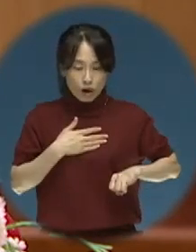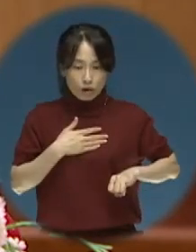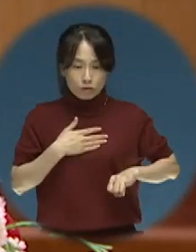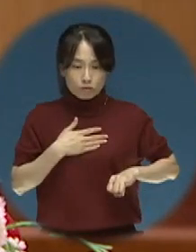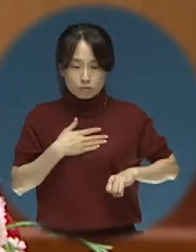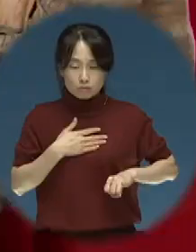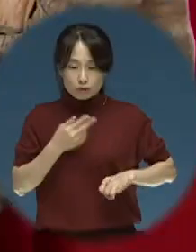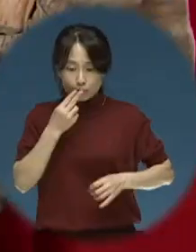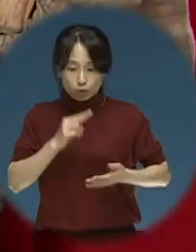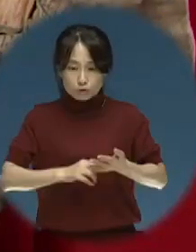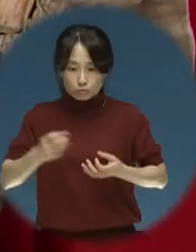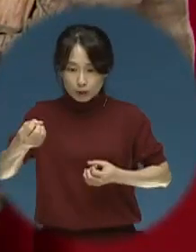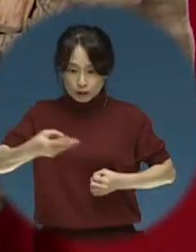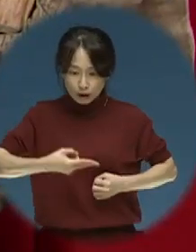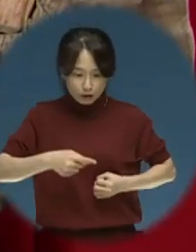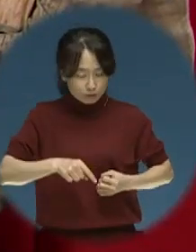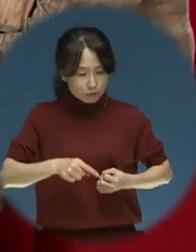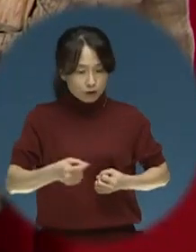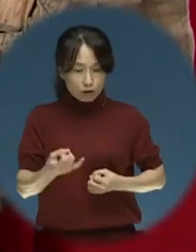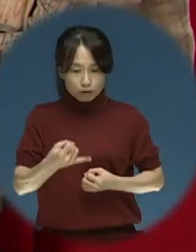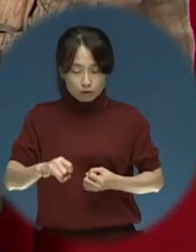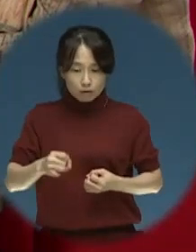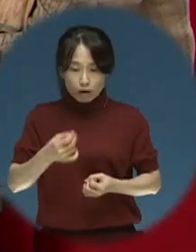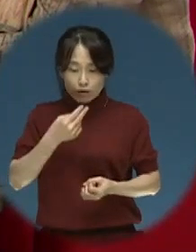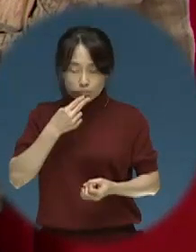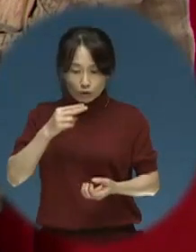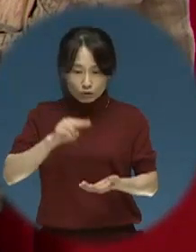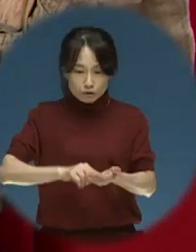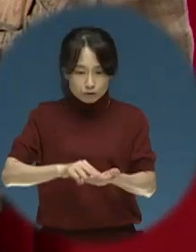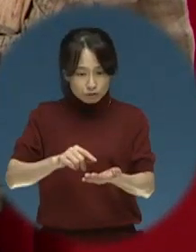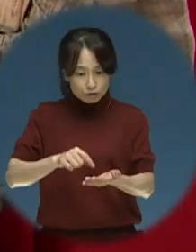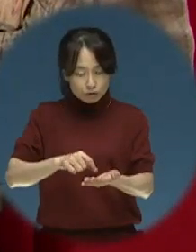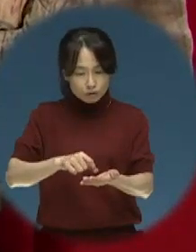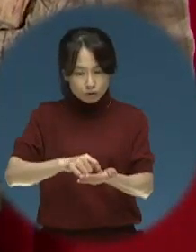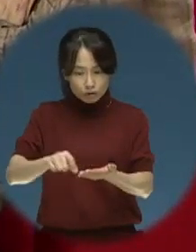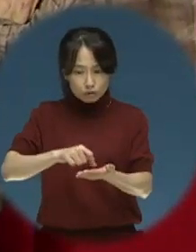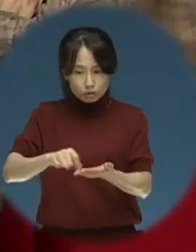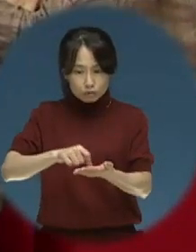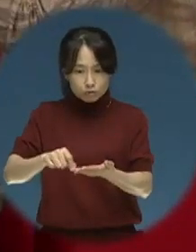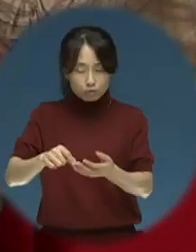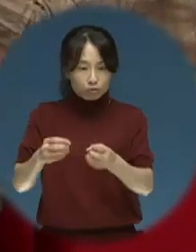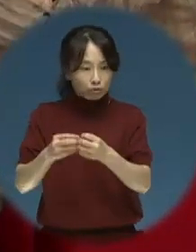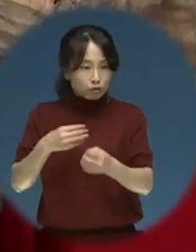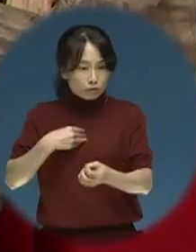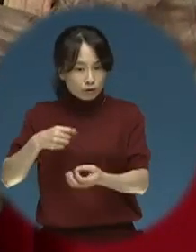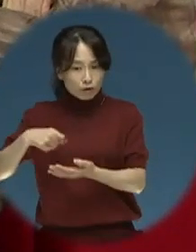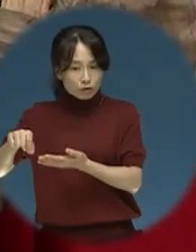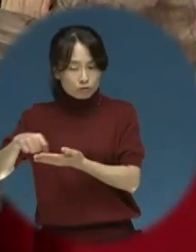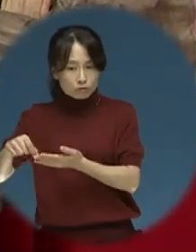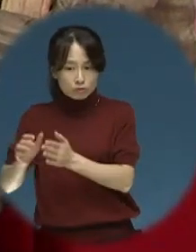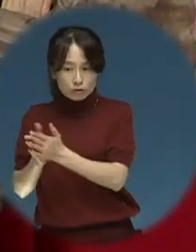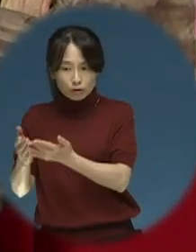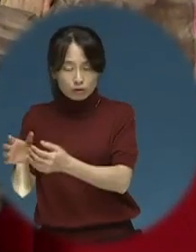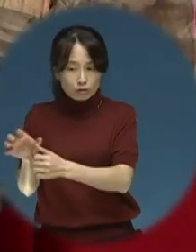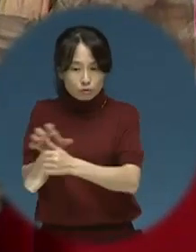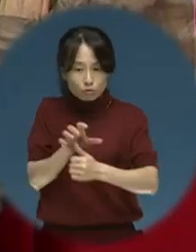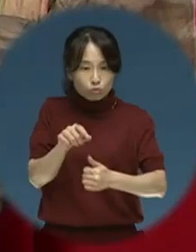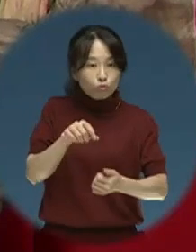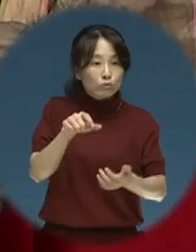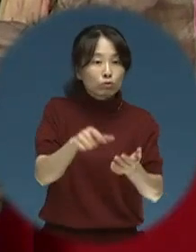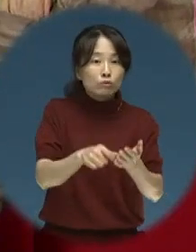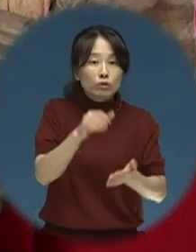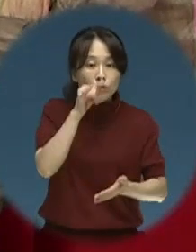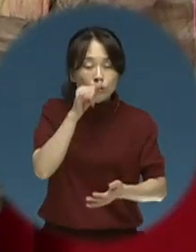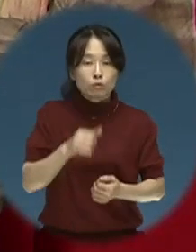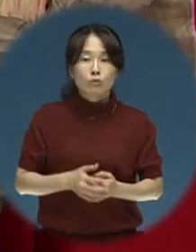그게 써 있어요. 그 따님의 엄마가 쓴 거란 거 모르고? 모르죠. 모르죠. 근데 그 밑에 설명이 있었어요. 예.